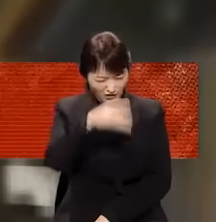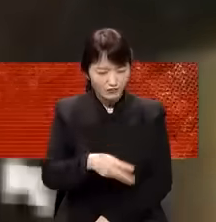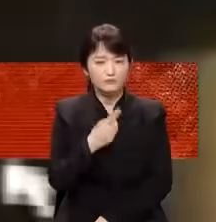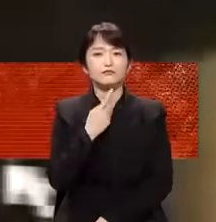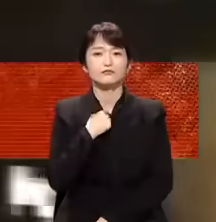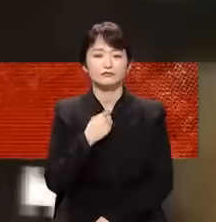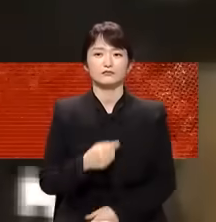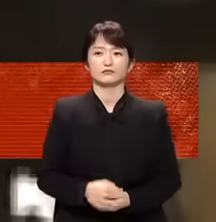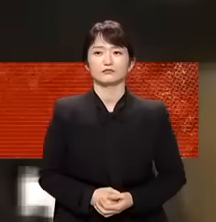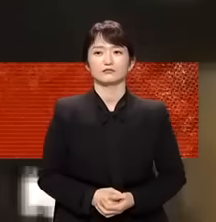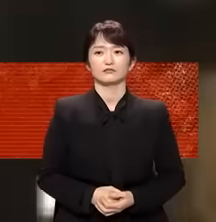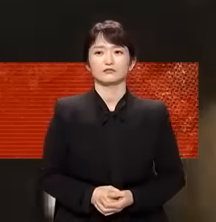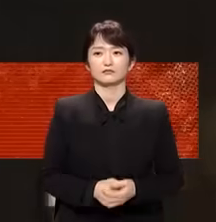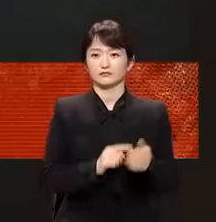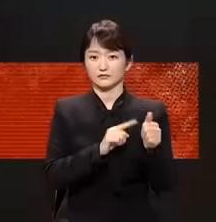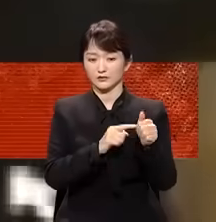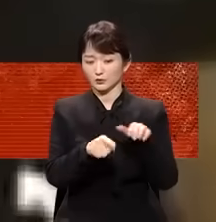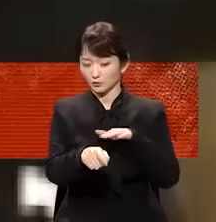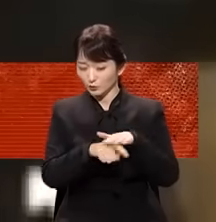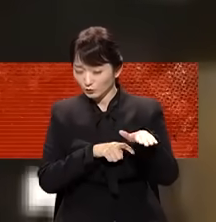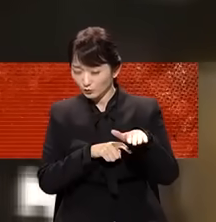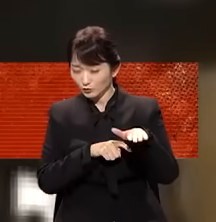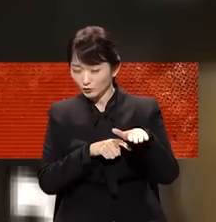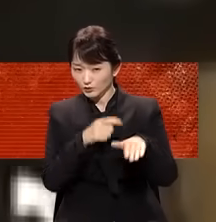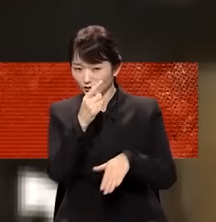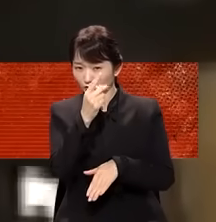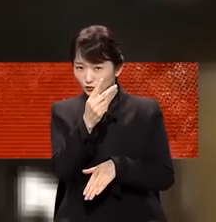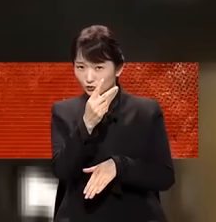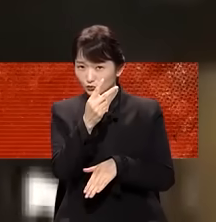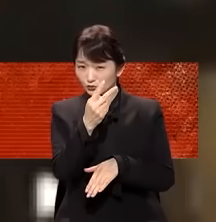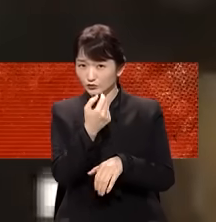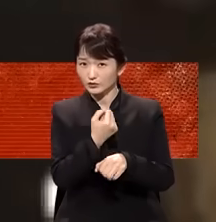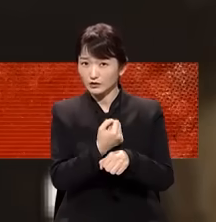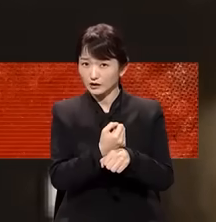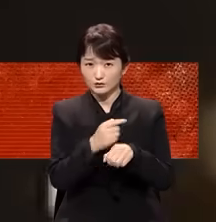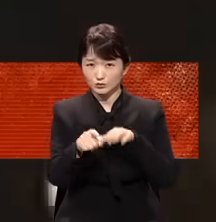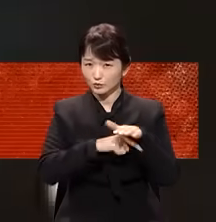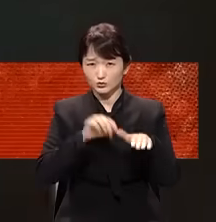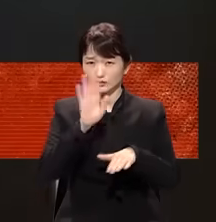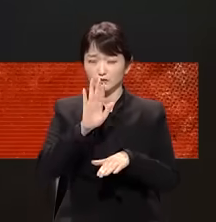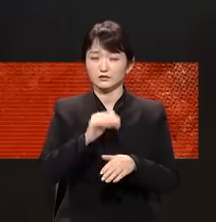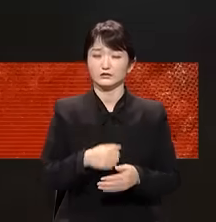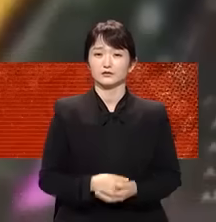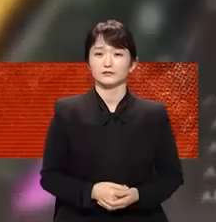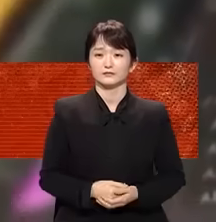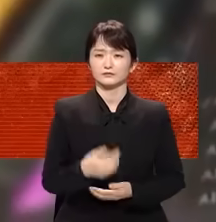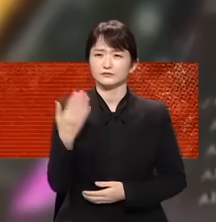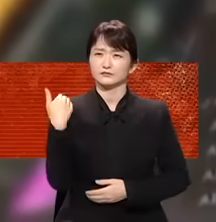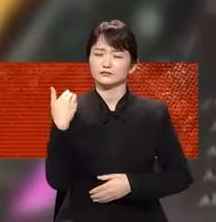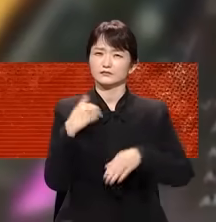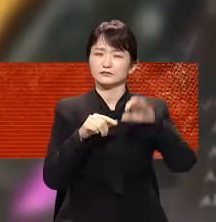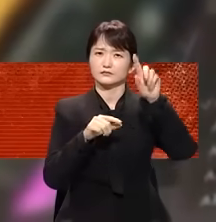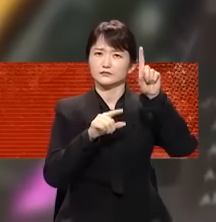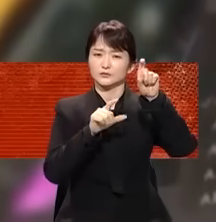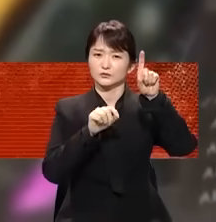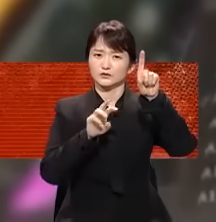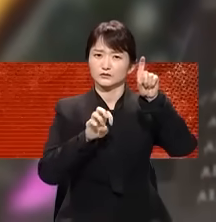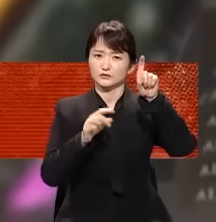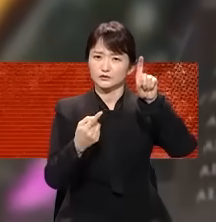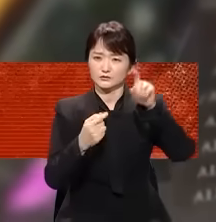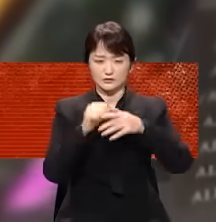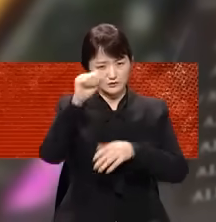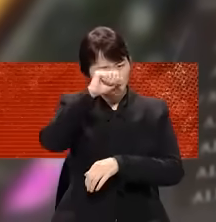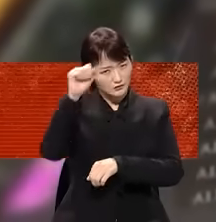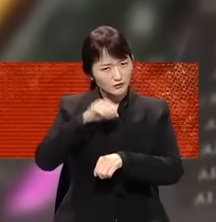듭니다네 저게 한두 번 해 본 솜씨로 할 수 있는 그 절도가 아닌 것처럼 보이는데요 지난 11월 30일 저때는 새벽 한